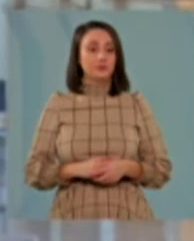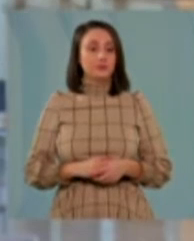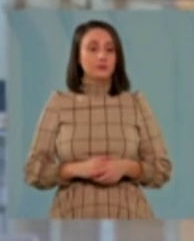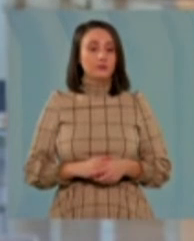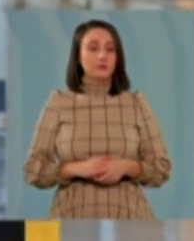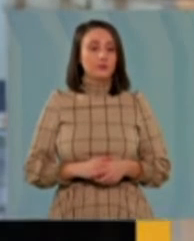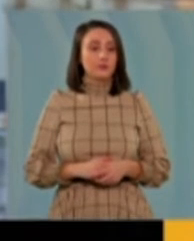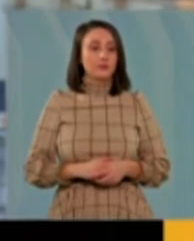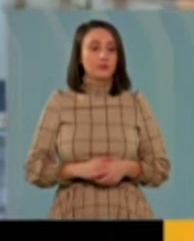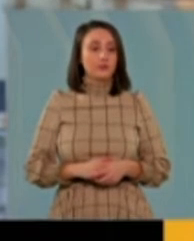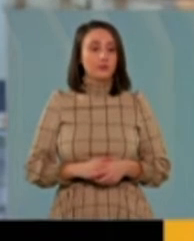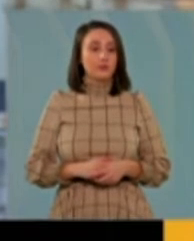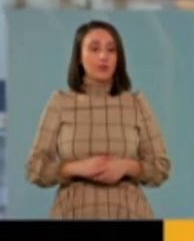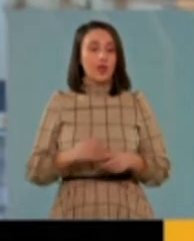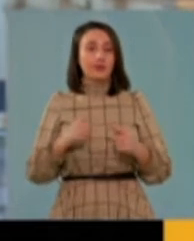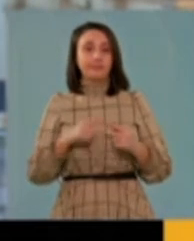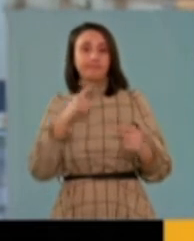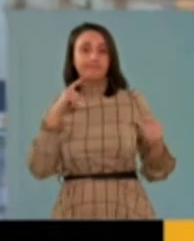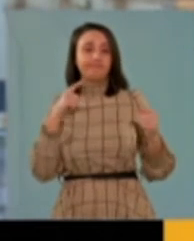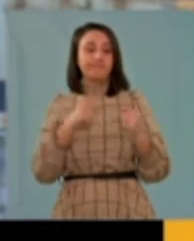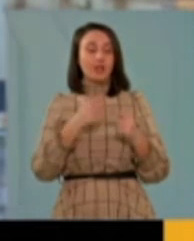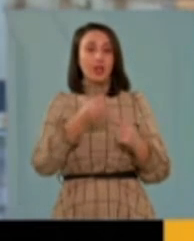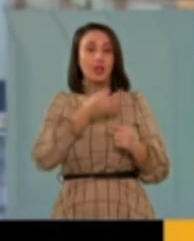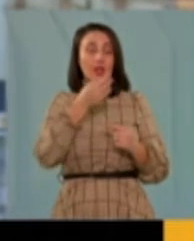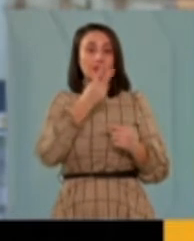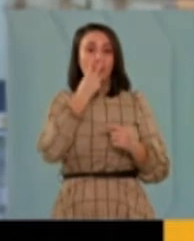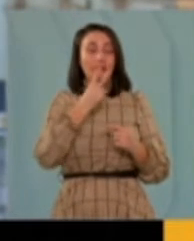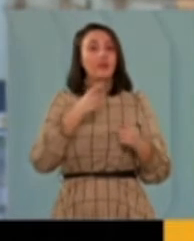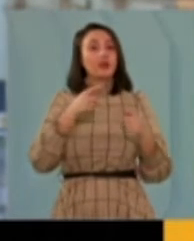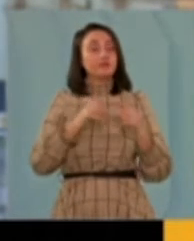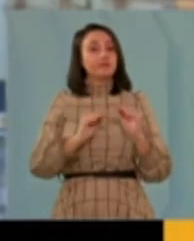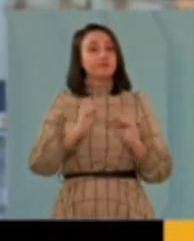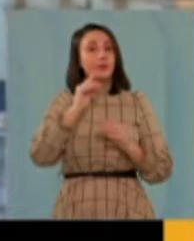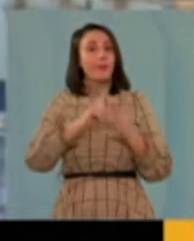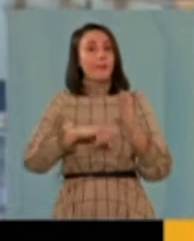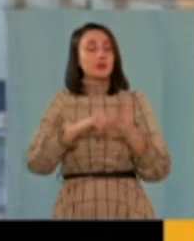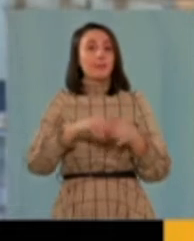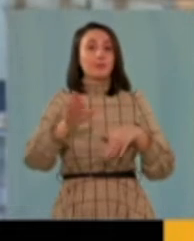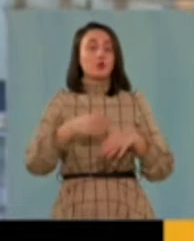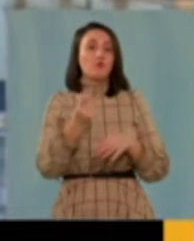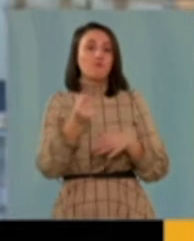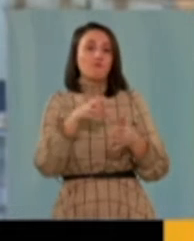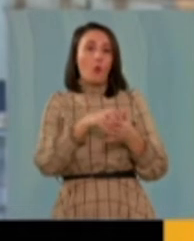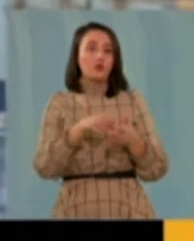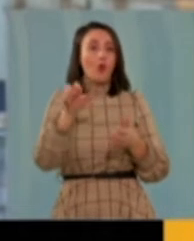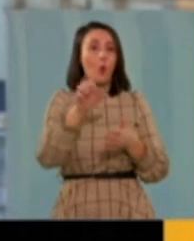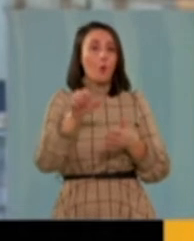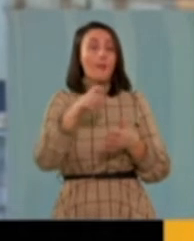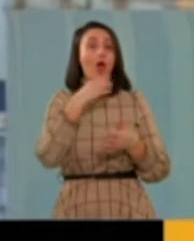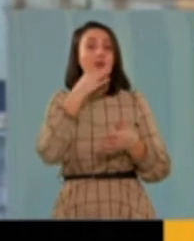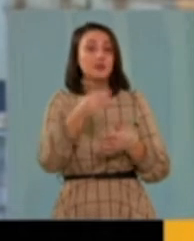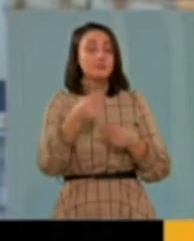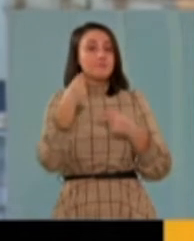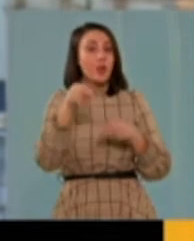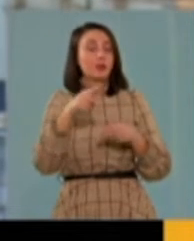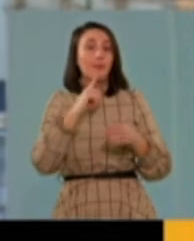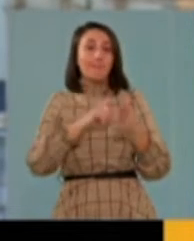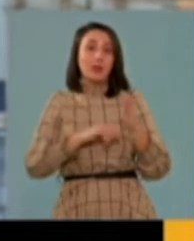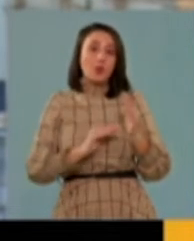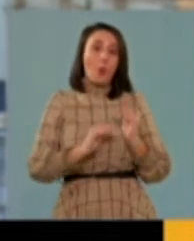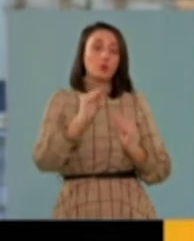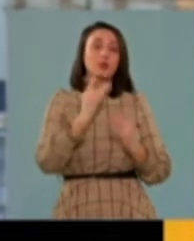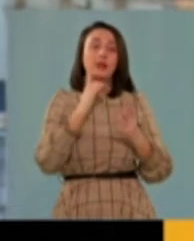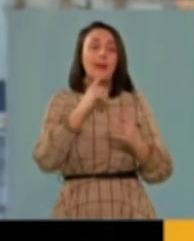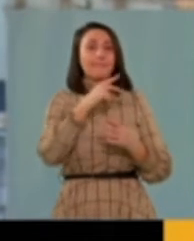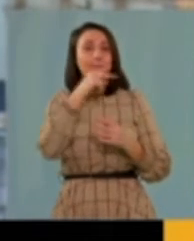Și continuă ping-pongul declarațiilor dintre PNL și PSD pe tema creșterii pensiilor. Ministrul Fondurilor Europene, Dan Vulceanu, a explicat că pensiile au crescut cât a